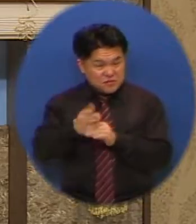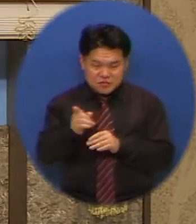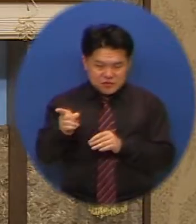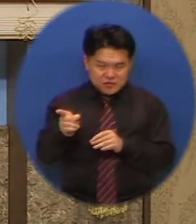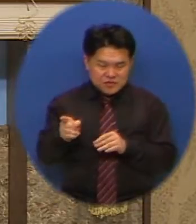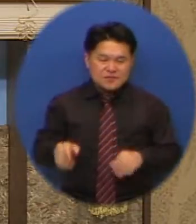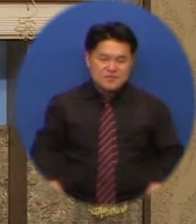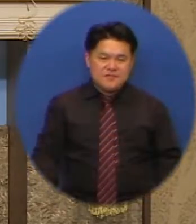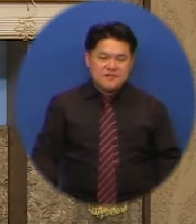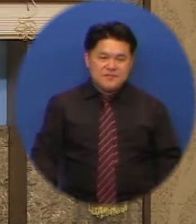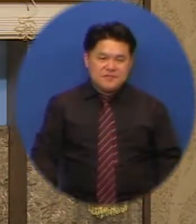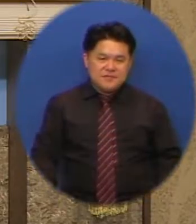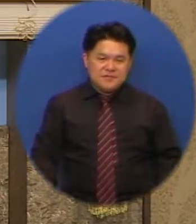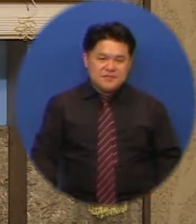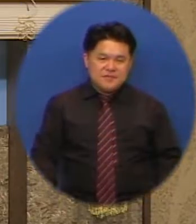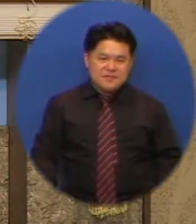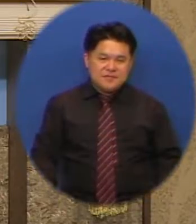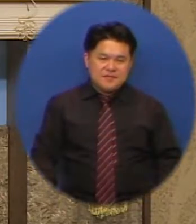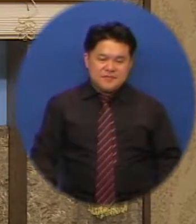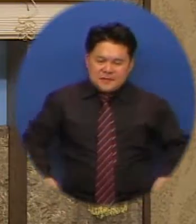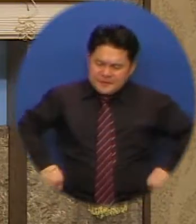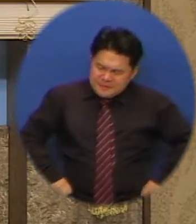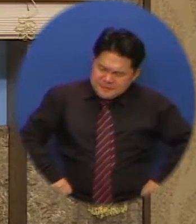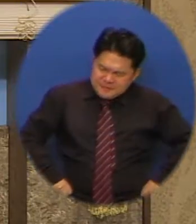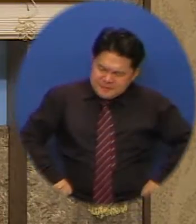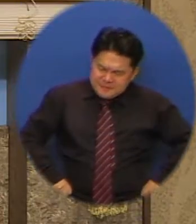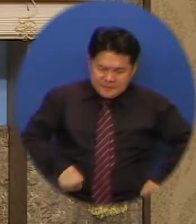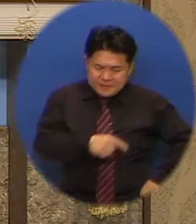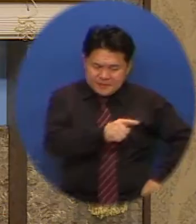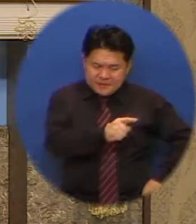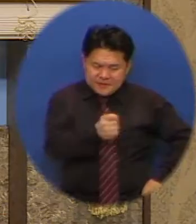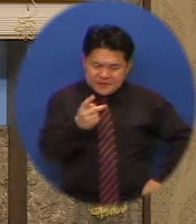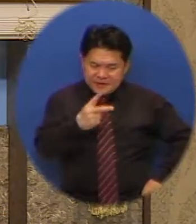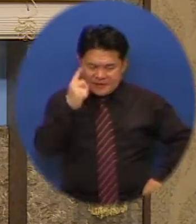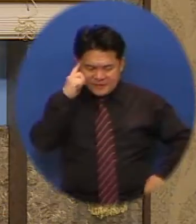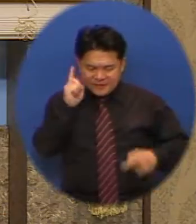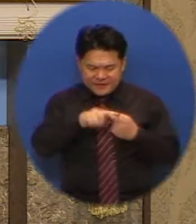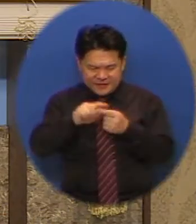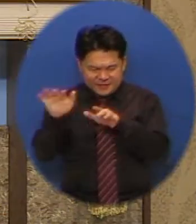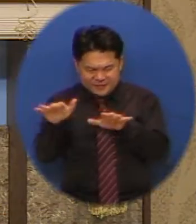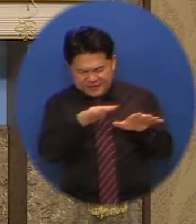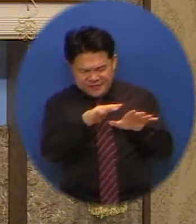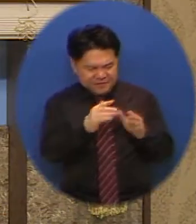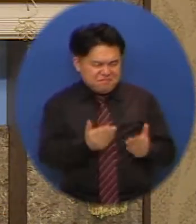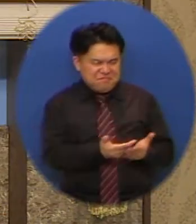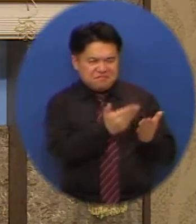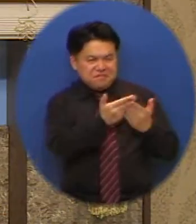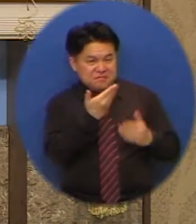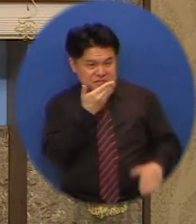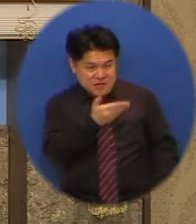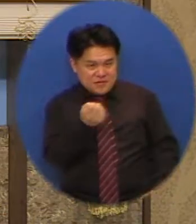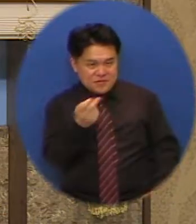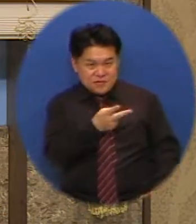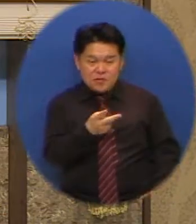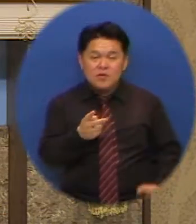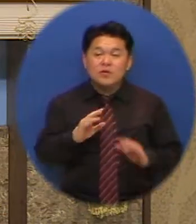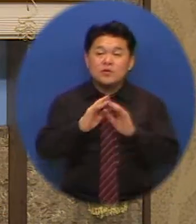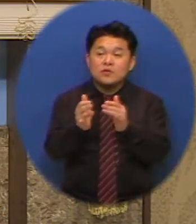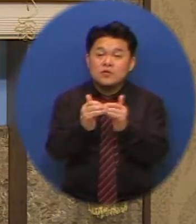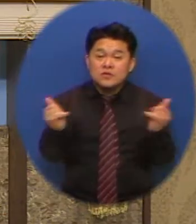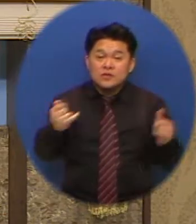하고 있고요. 이거를 다시 이제 위상을 높이고 그리고 아까 말씀드린 대로